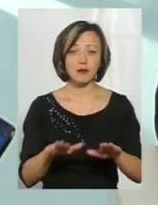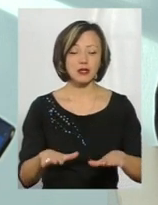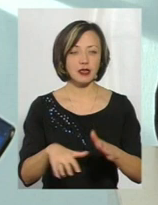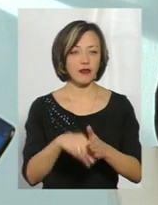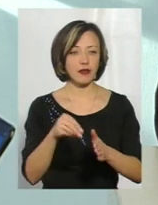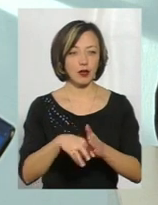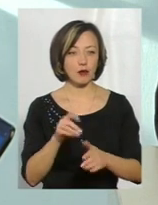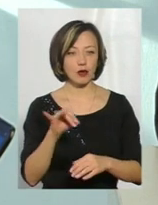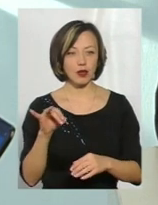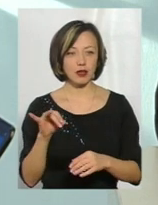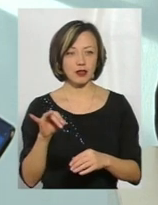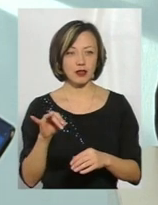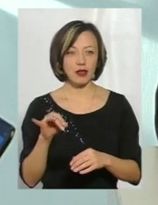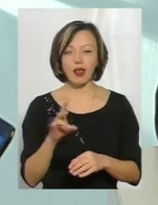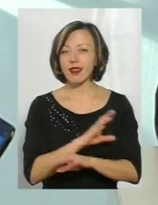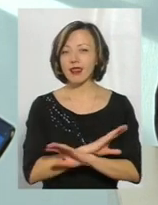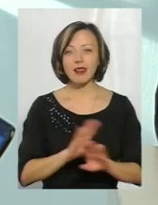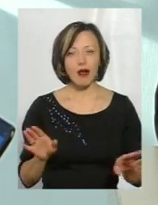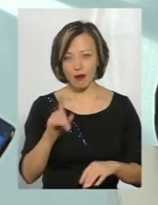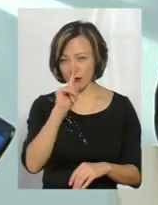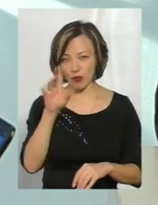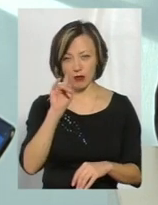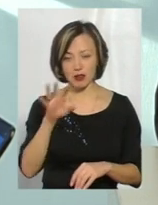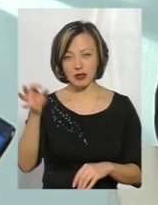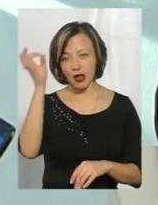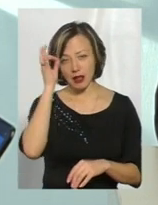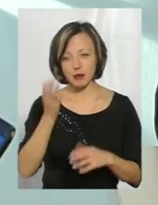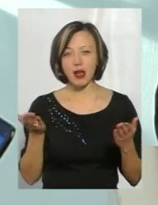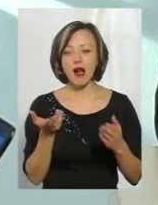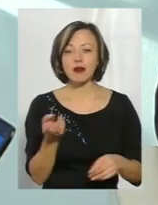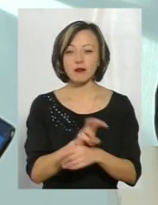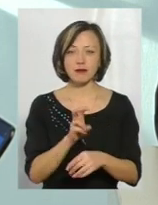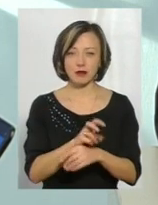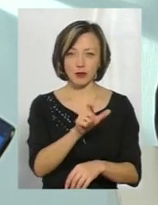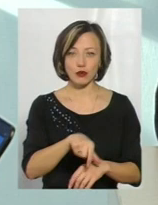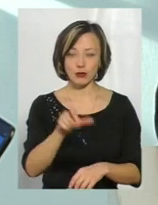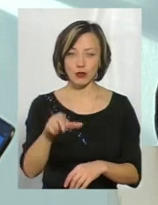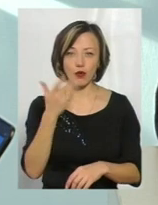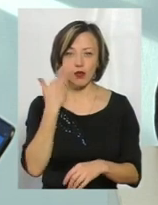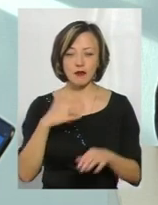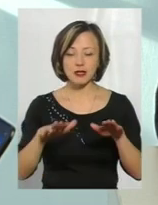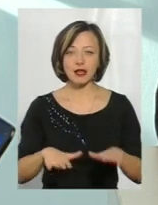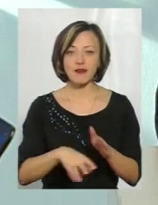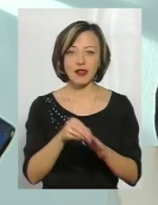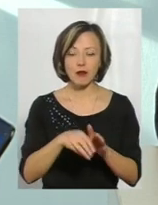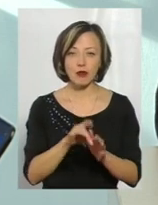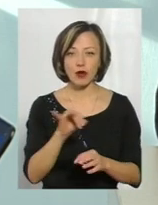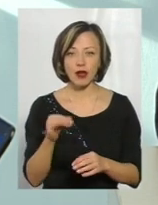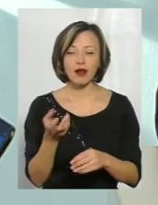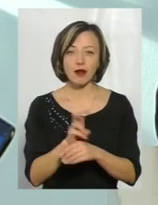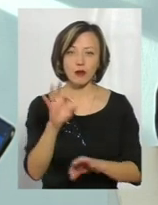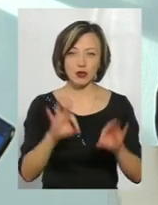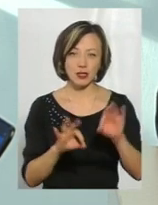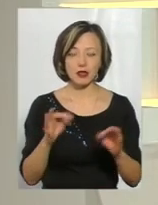виборів, вони досить непопулярні. Згадаємо, які явки у нас, коли були місцеві вибори, але які явка виборців